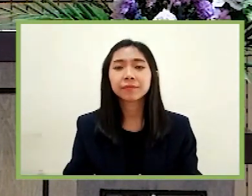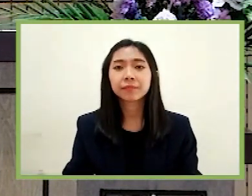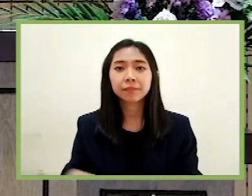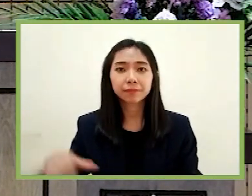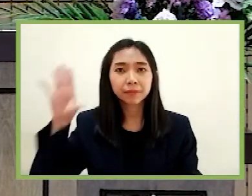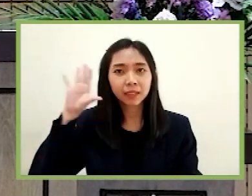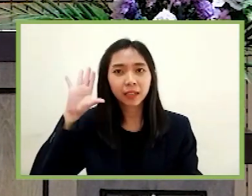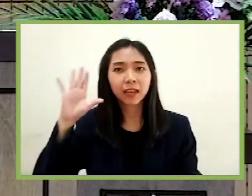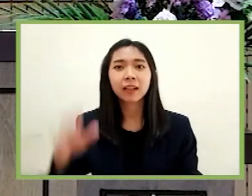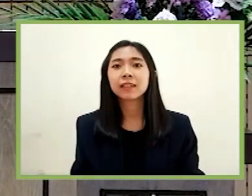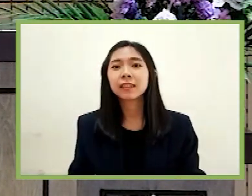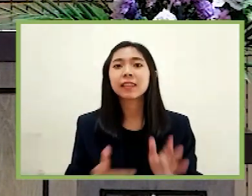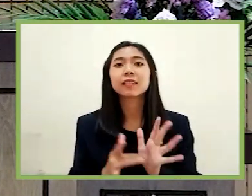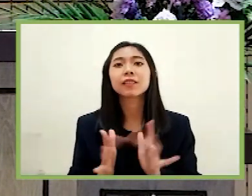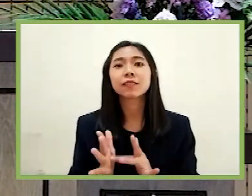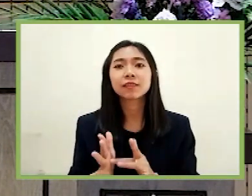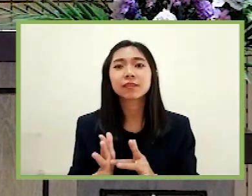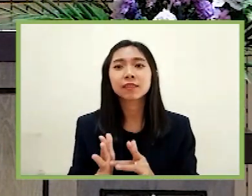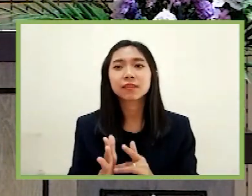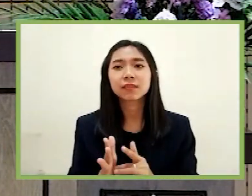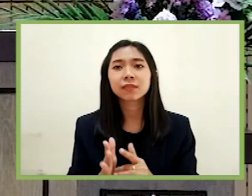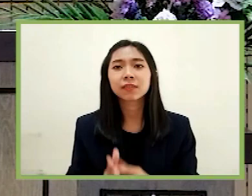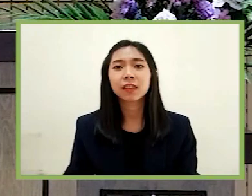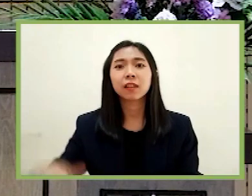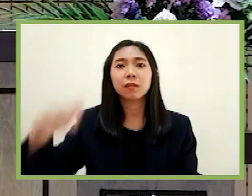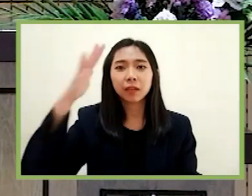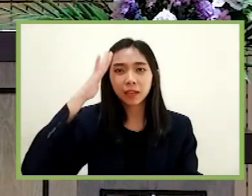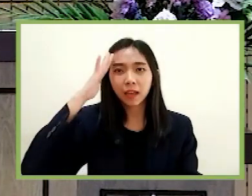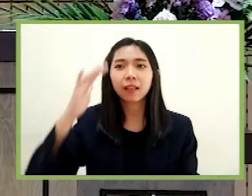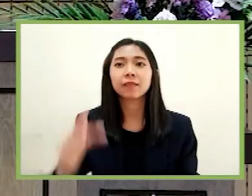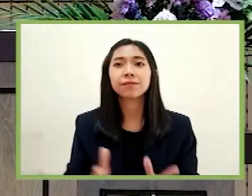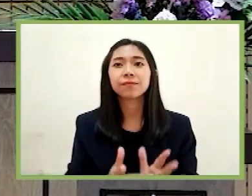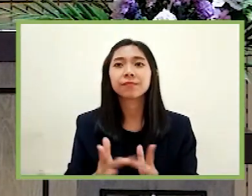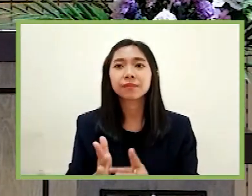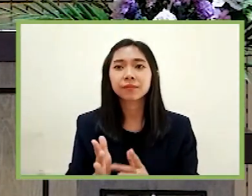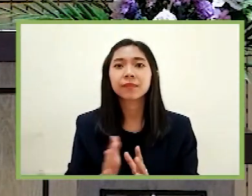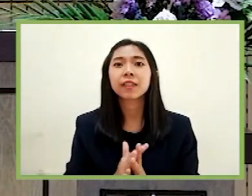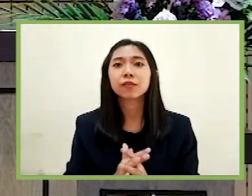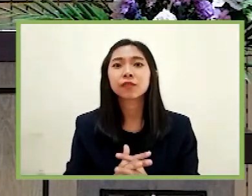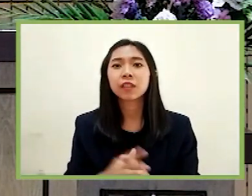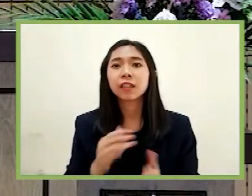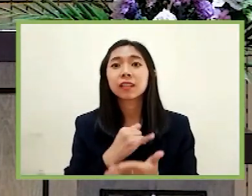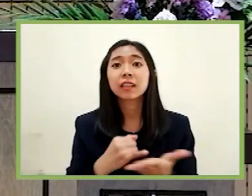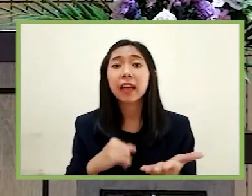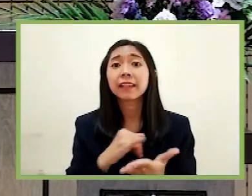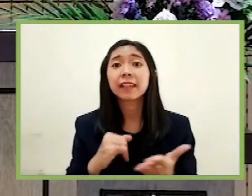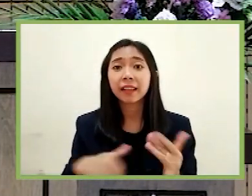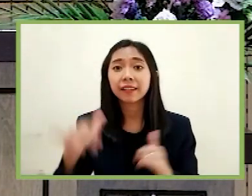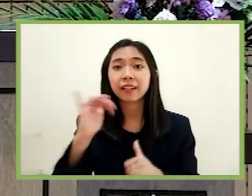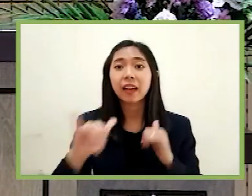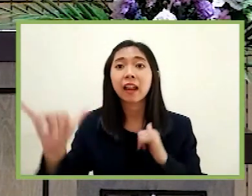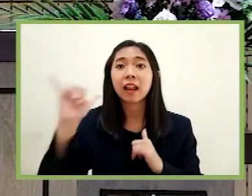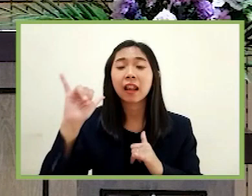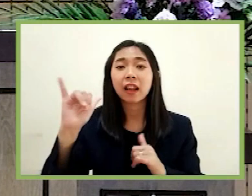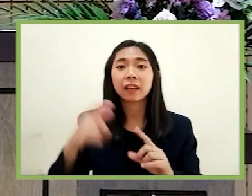mendengar tentang Kristus mengenal nilai-nilai Keabadian